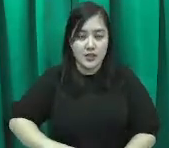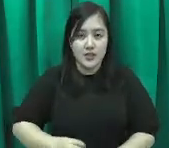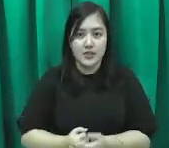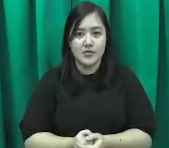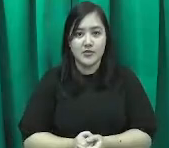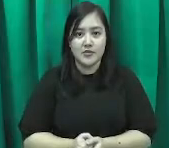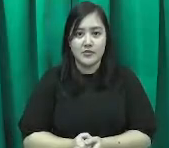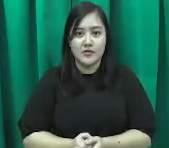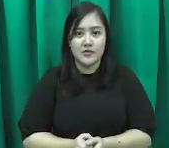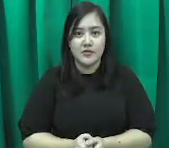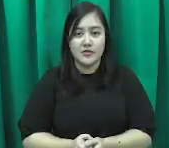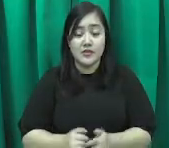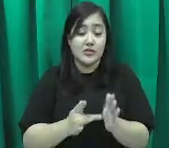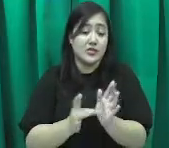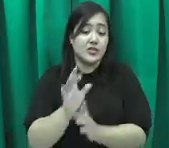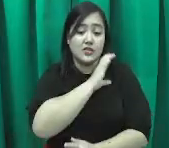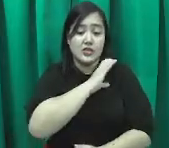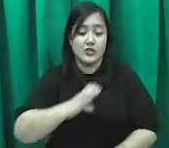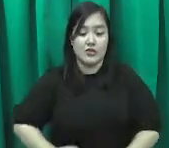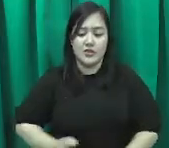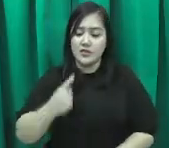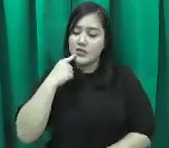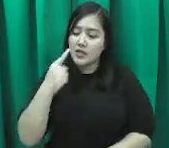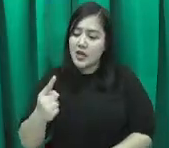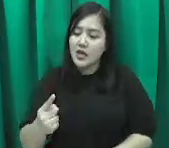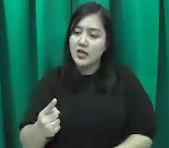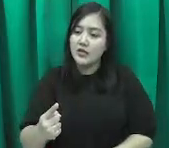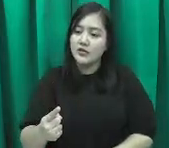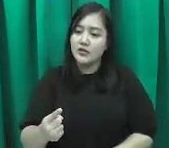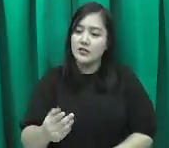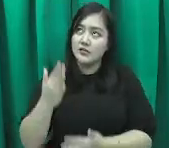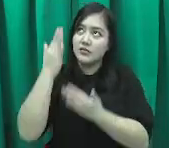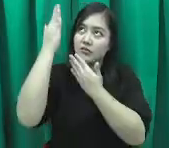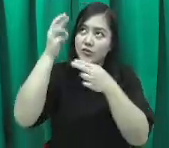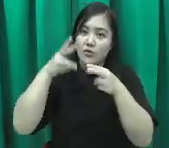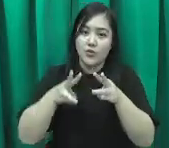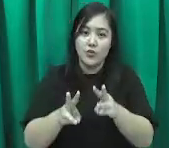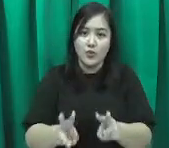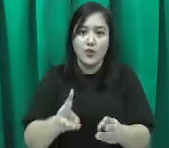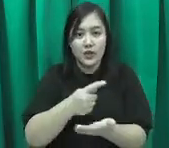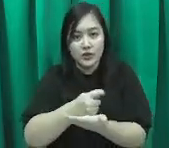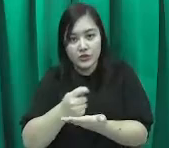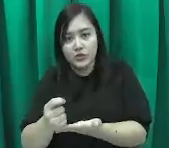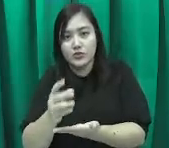Nasa kanya na lahat ang Panginoong Jesus Christ. Kaya nga, ang tinumbok ni